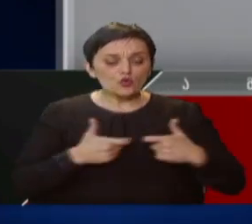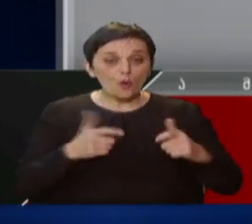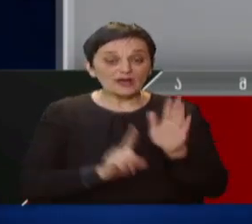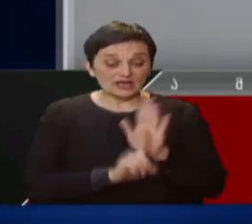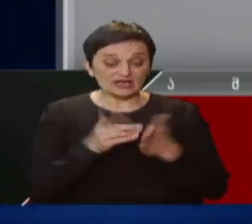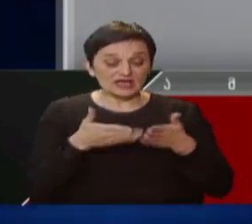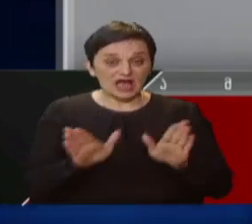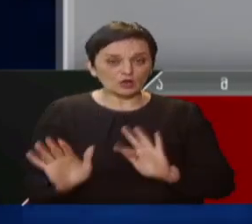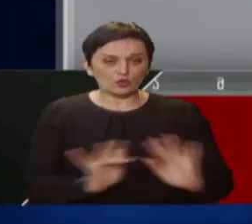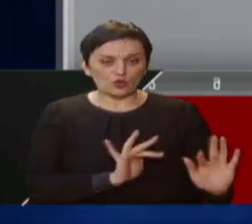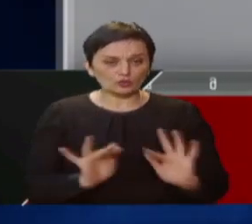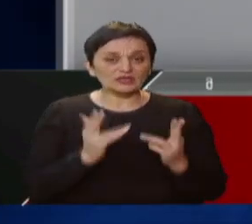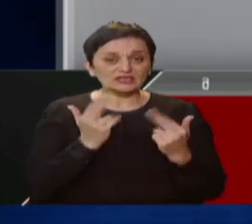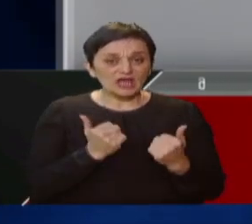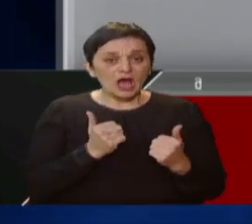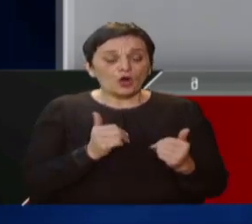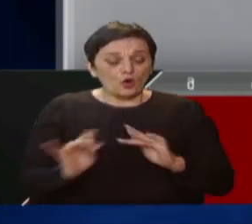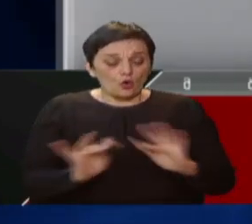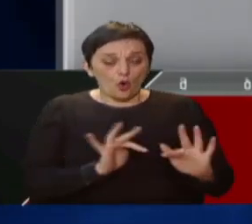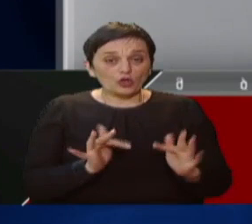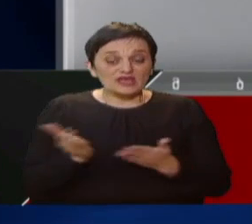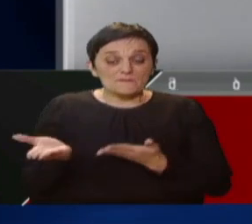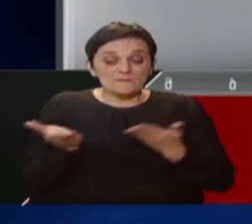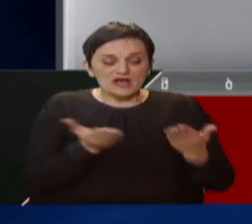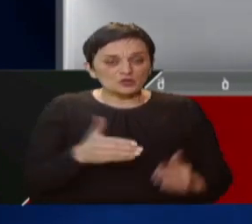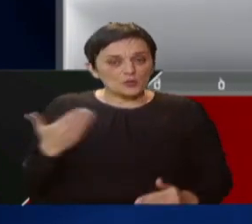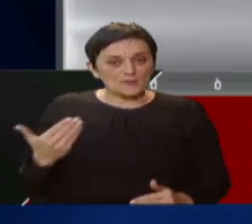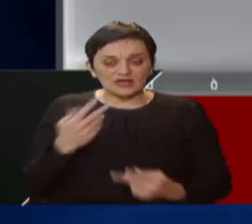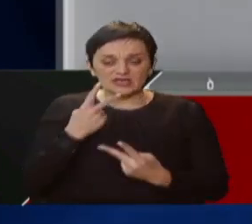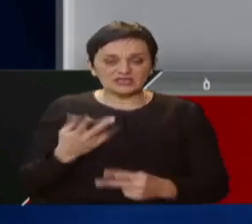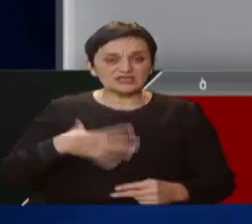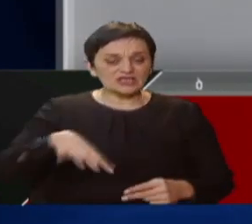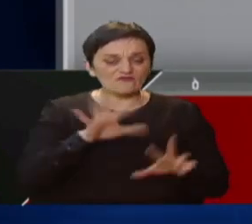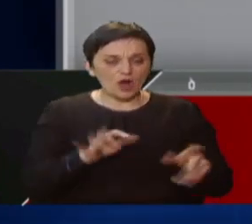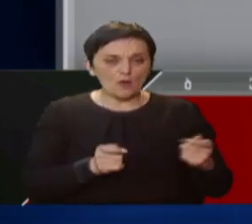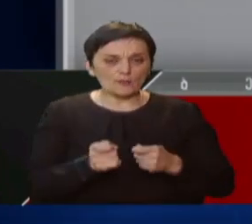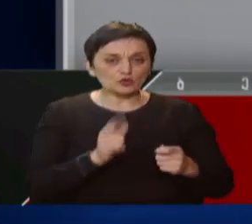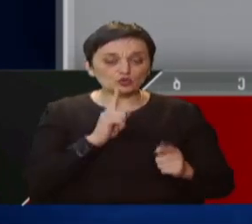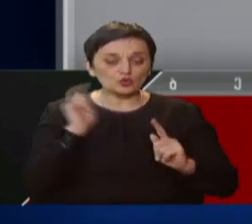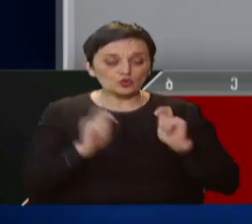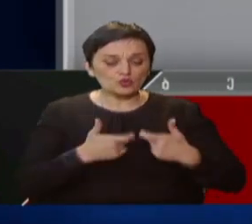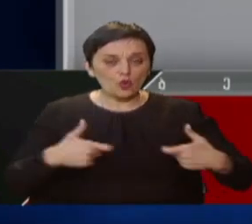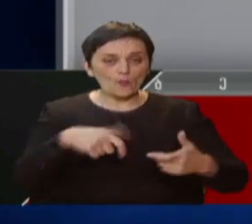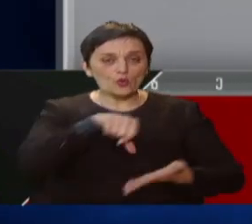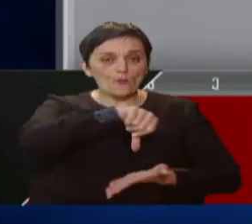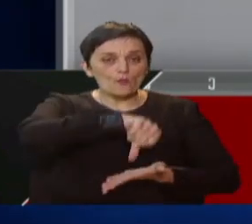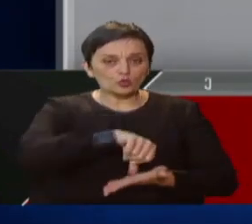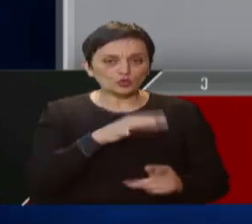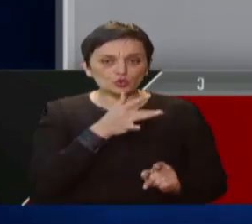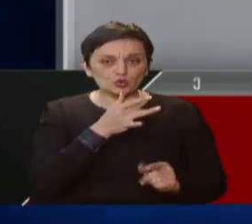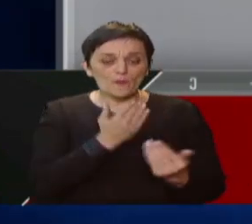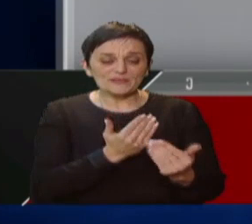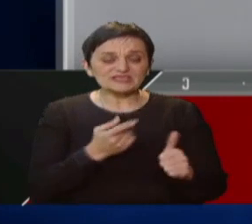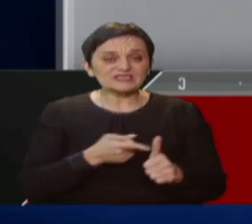გახსნის ღონისძიებაზე და გამოიხატა ღონისძიების მასპინძლის მხრიდან საქართველოს პრეზიდენტისთვის კონფერენციაში მონაწილეობის დროს